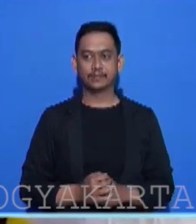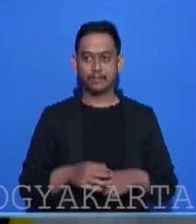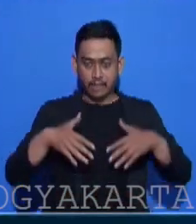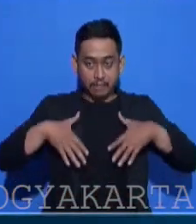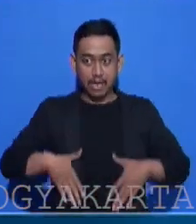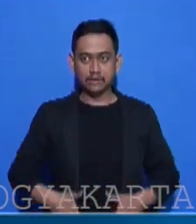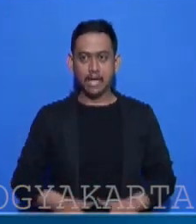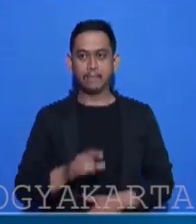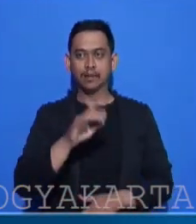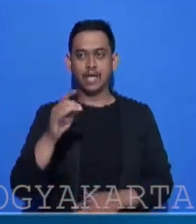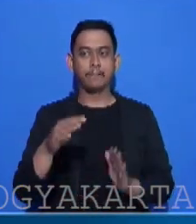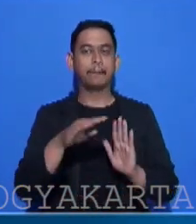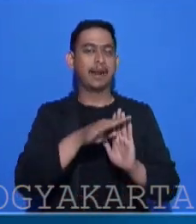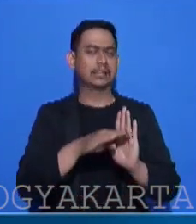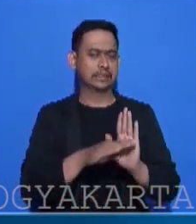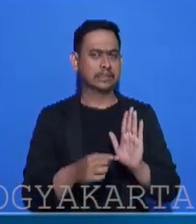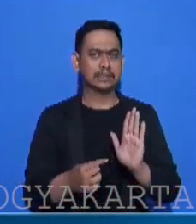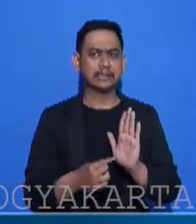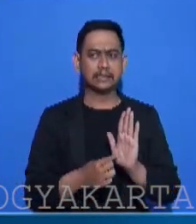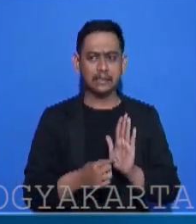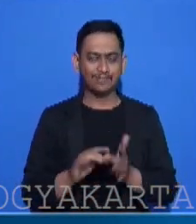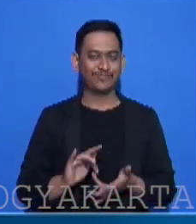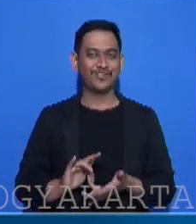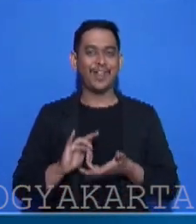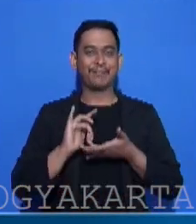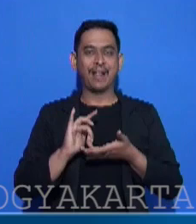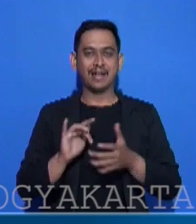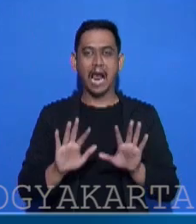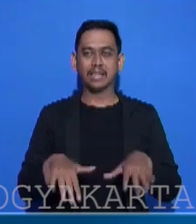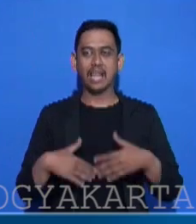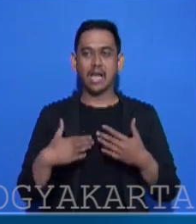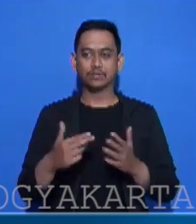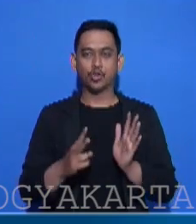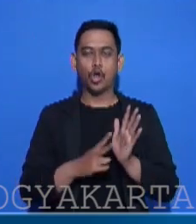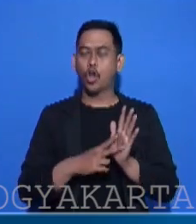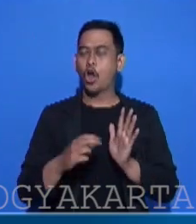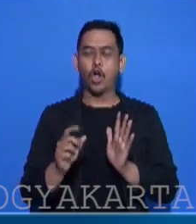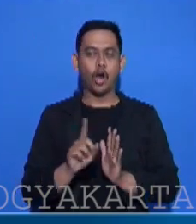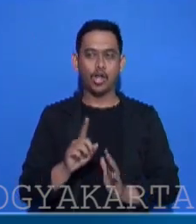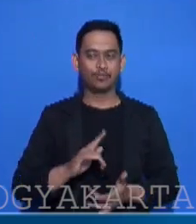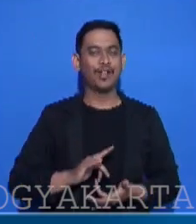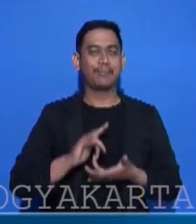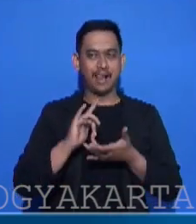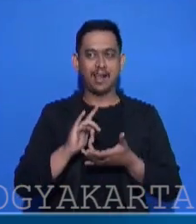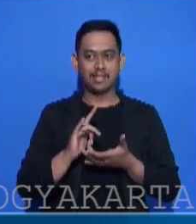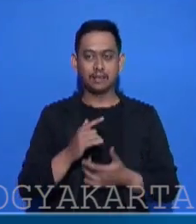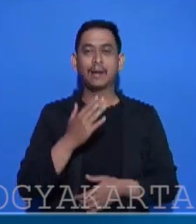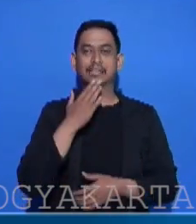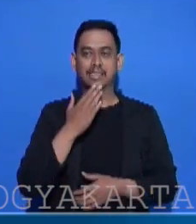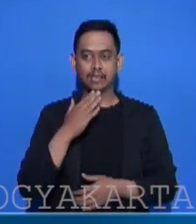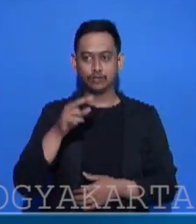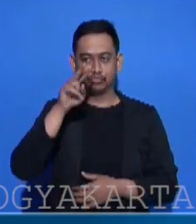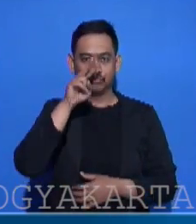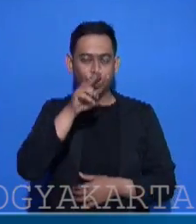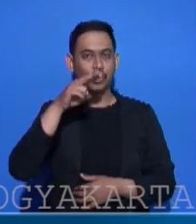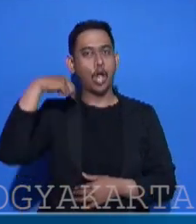banyak occasion atau acara baik formal maupun non formal. Yang non formal kami kadang nonton film